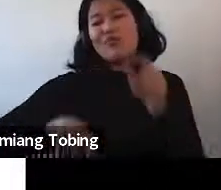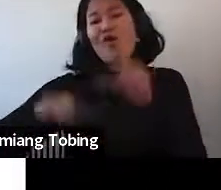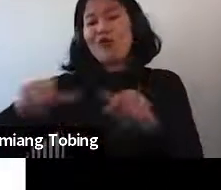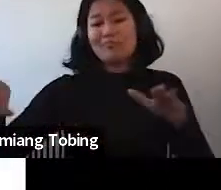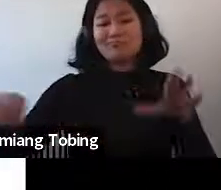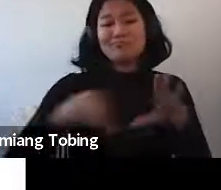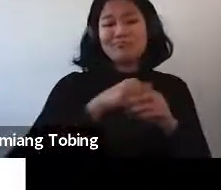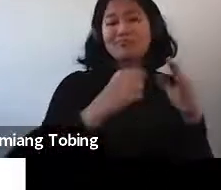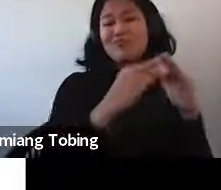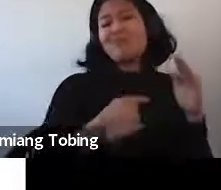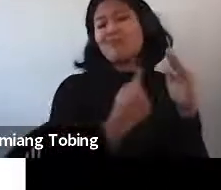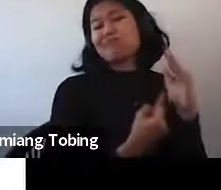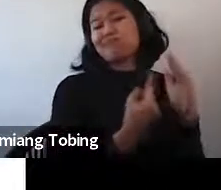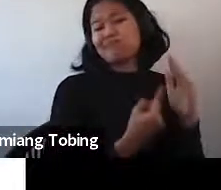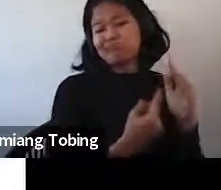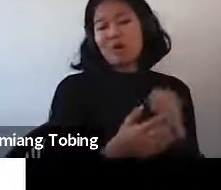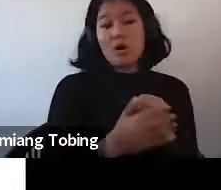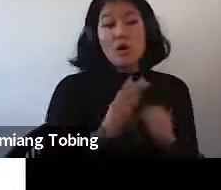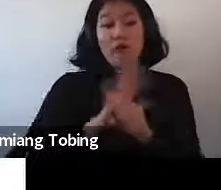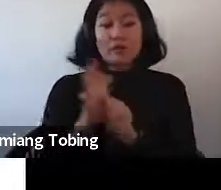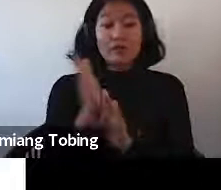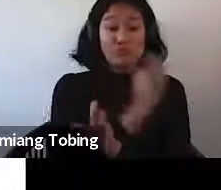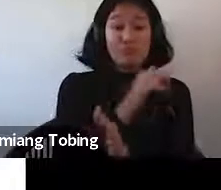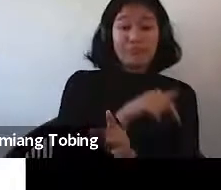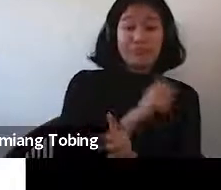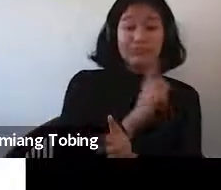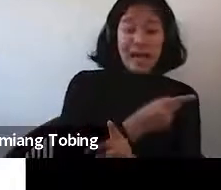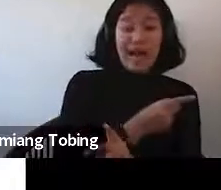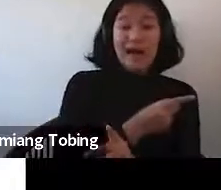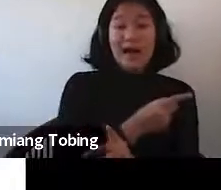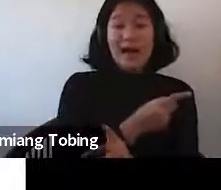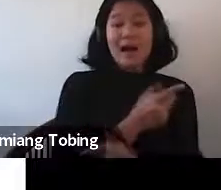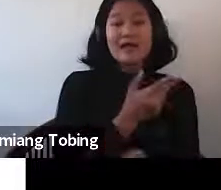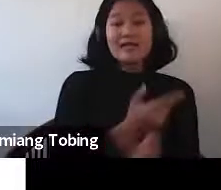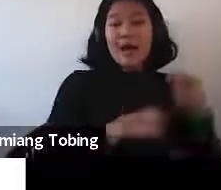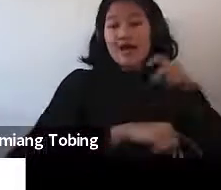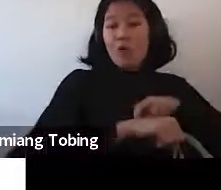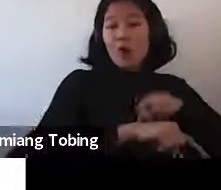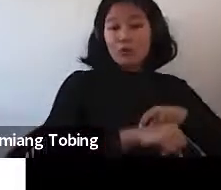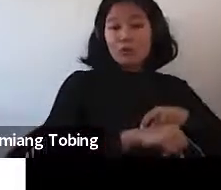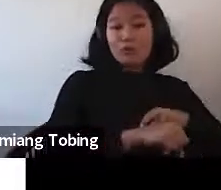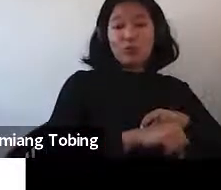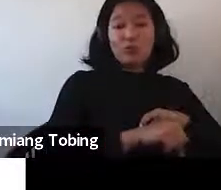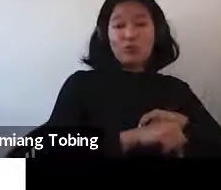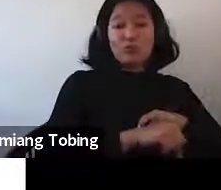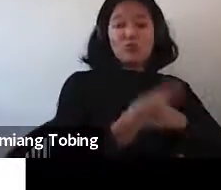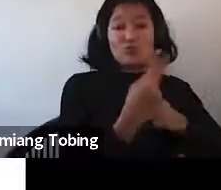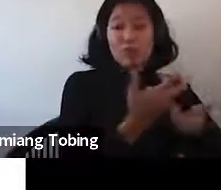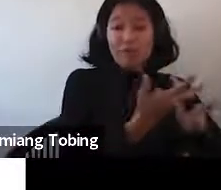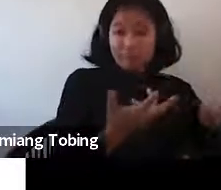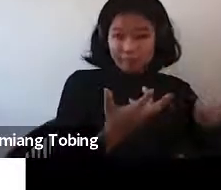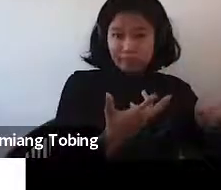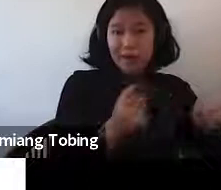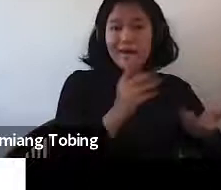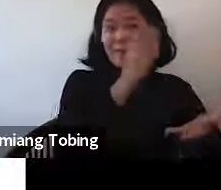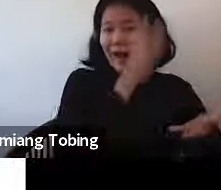Jadi kalau dulu sebelum ada COVID ada the second shift, ada beban ganda, tapi ada pembatasan antara